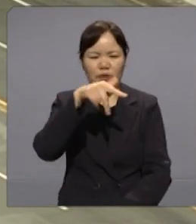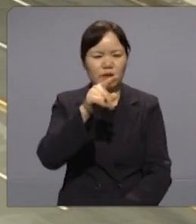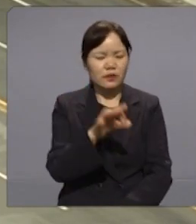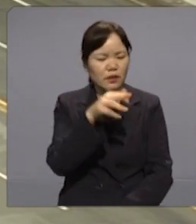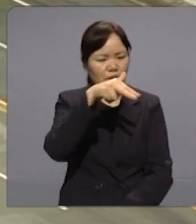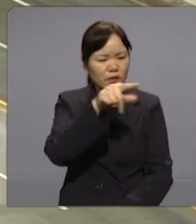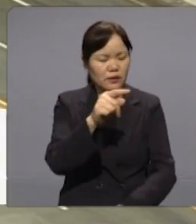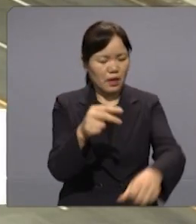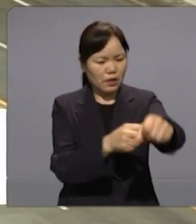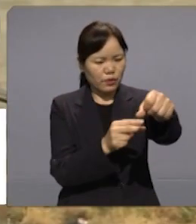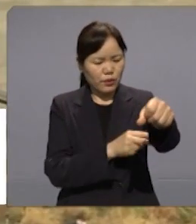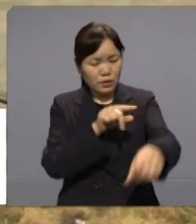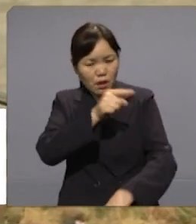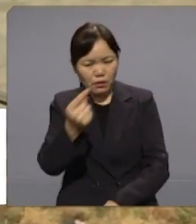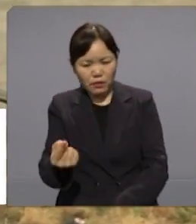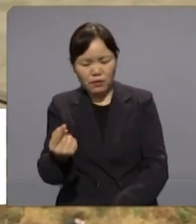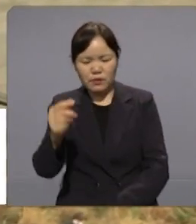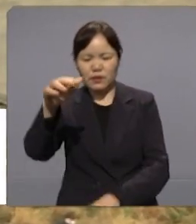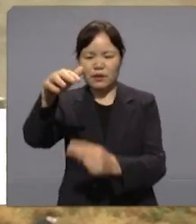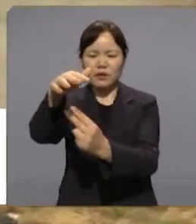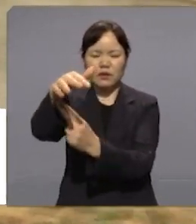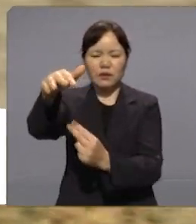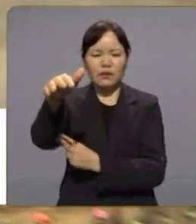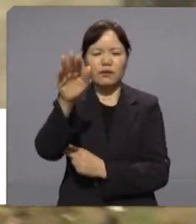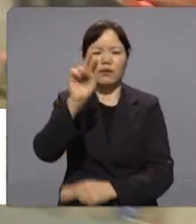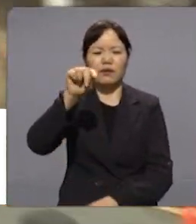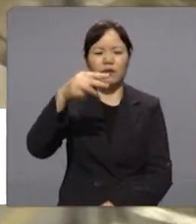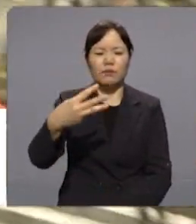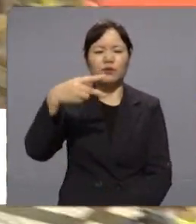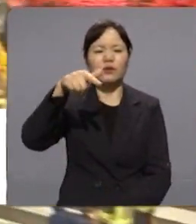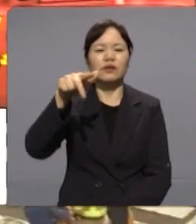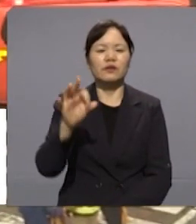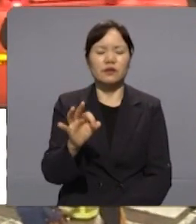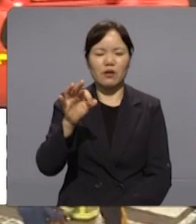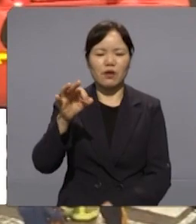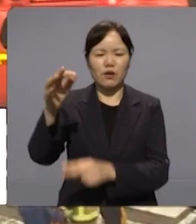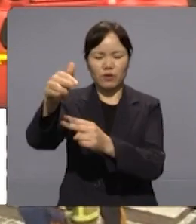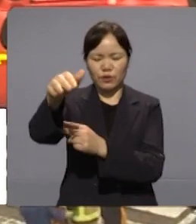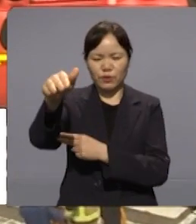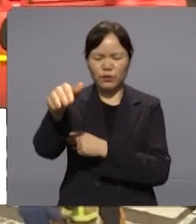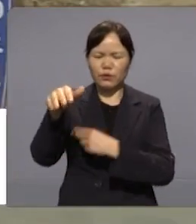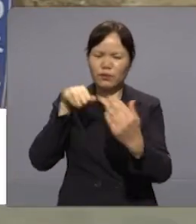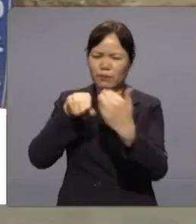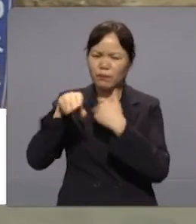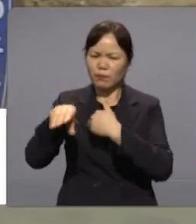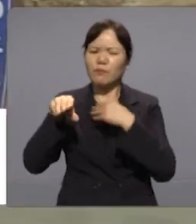정자교에서 불과 1km 떨어진 불정교 통행이 현재 통제되고 있습니다.